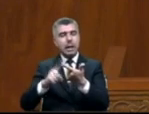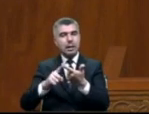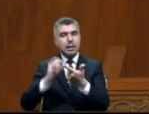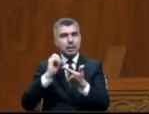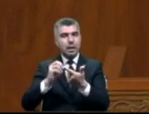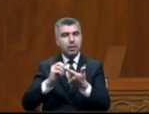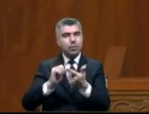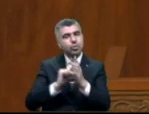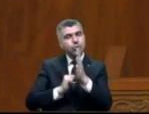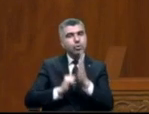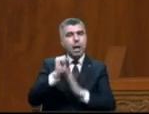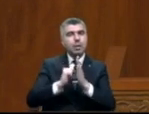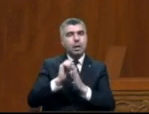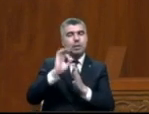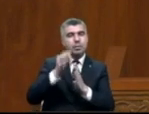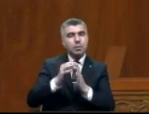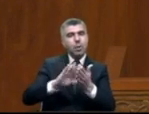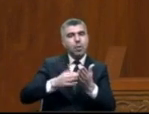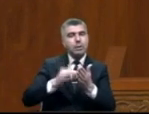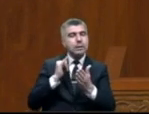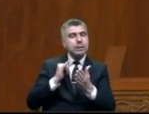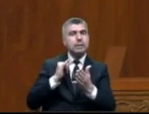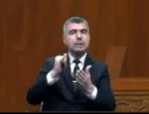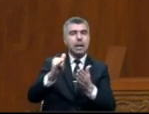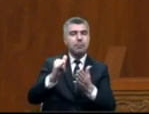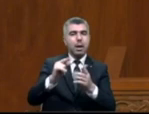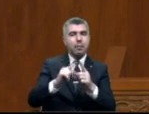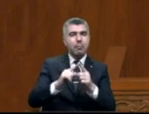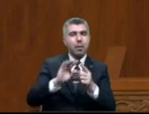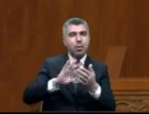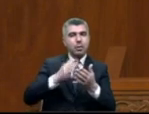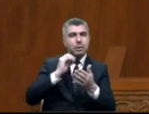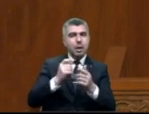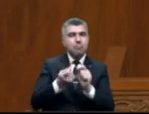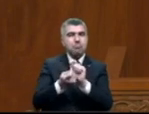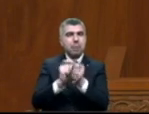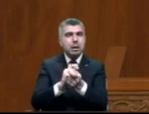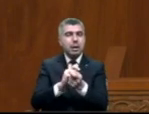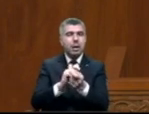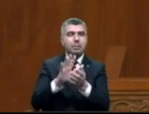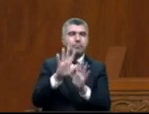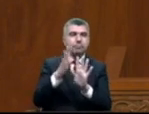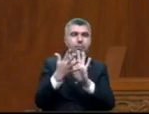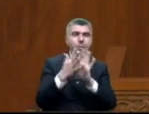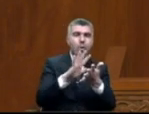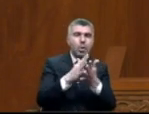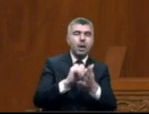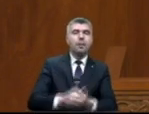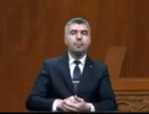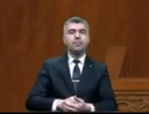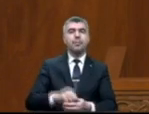متأقلمة وناجعة إيكولوجيا ومستدامة وذكية مناخيا لمواجهة التقلبات المناخية كأساس